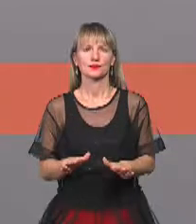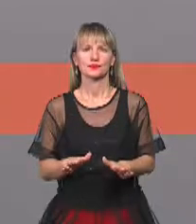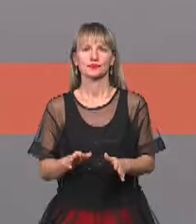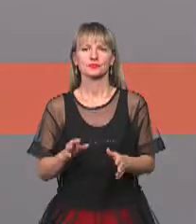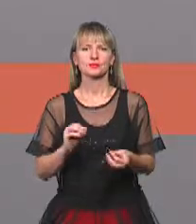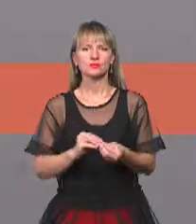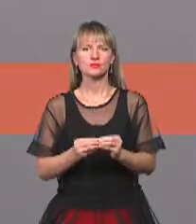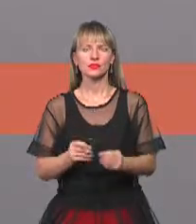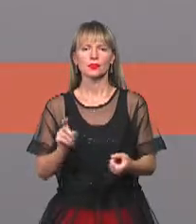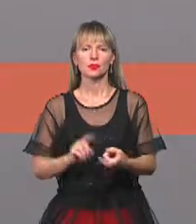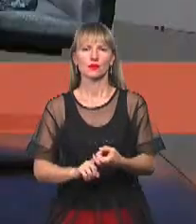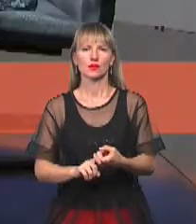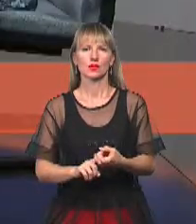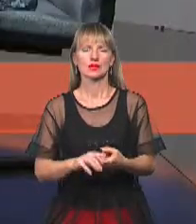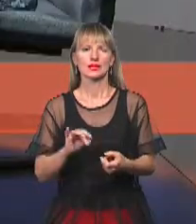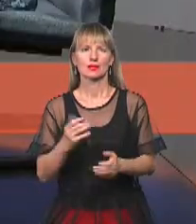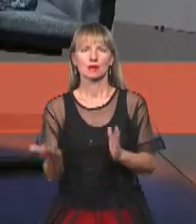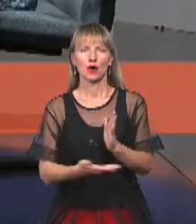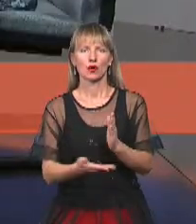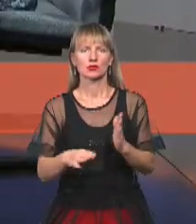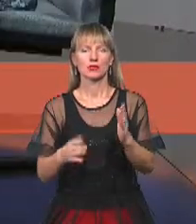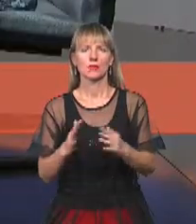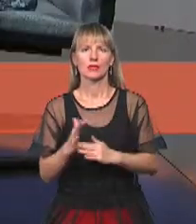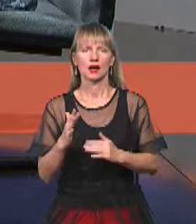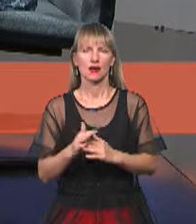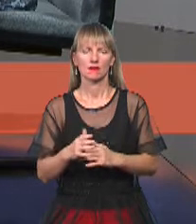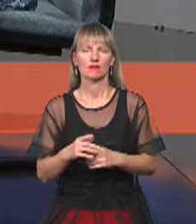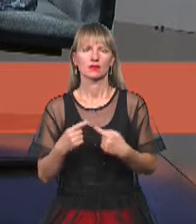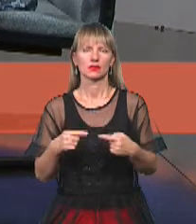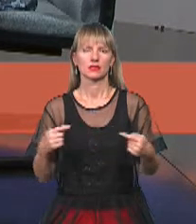проблеми, пов'язані з покосом трави, кронуванням або там таке